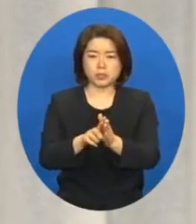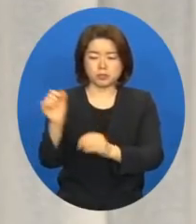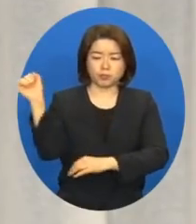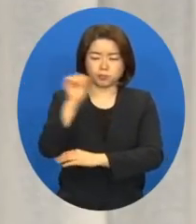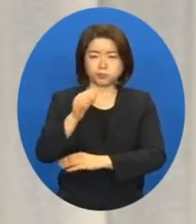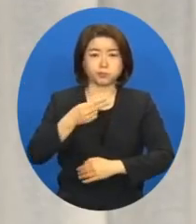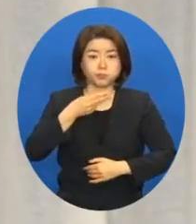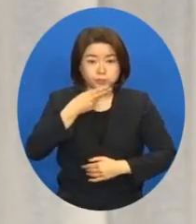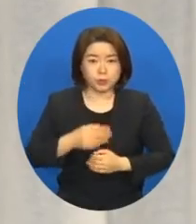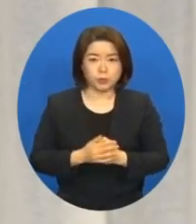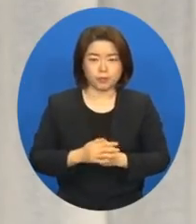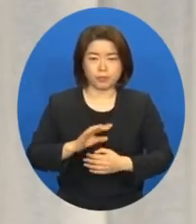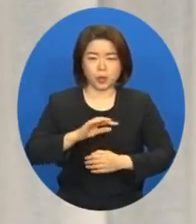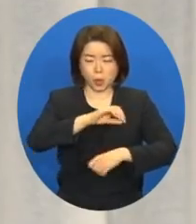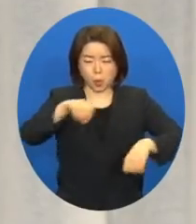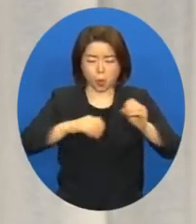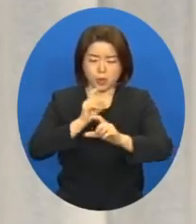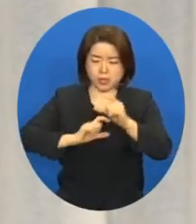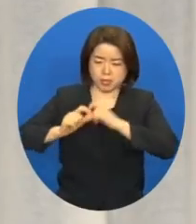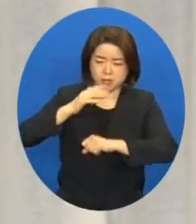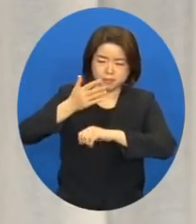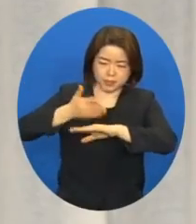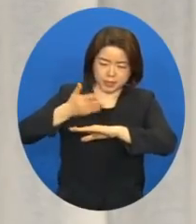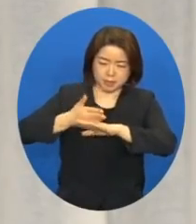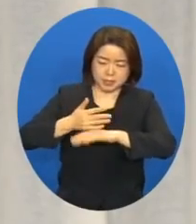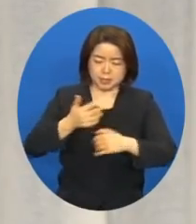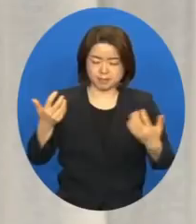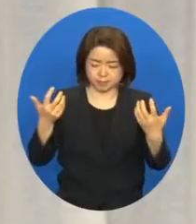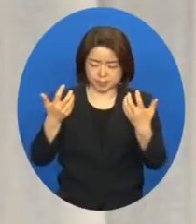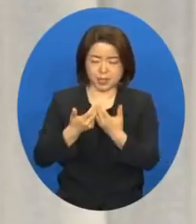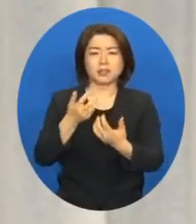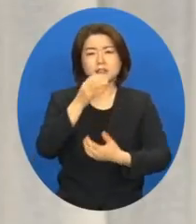않았어요. 오히려 더 감사가 넘쳤어요.